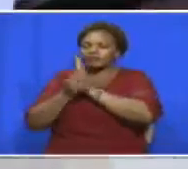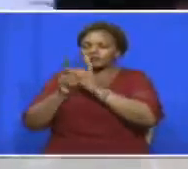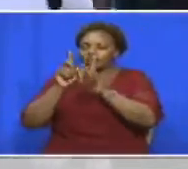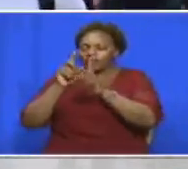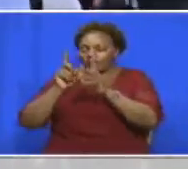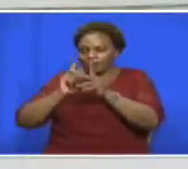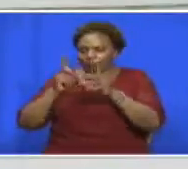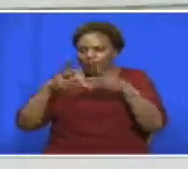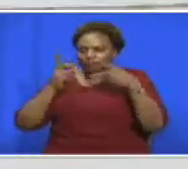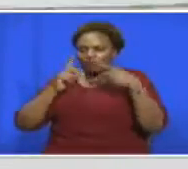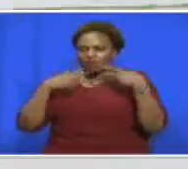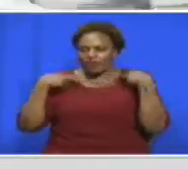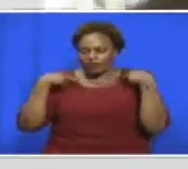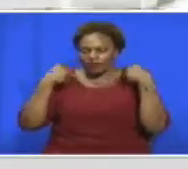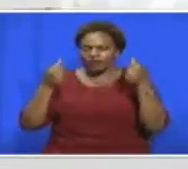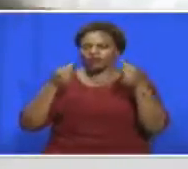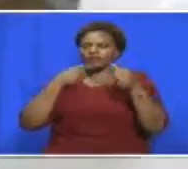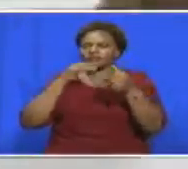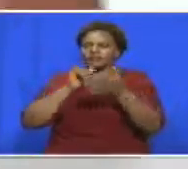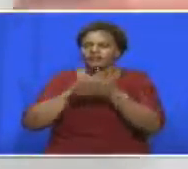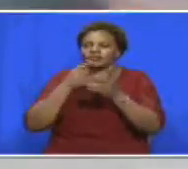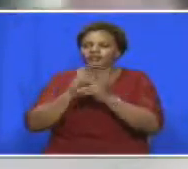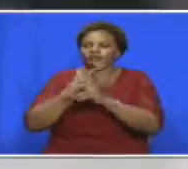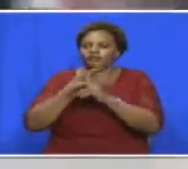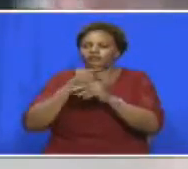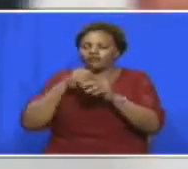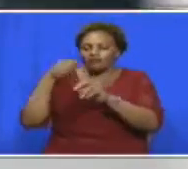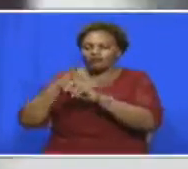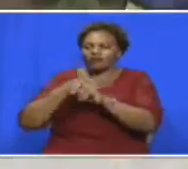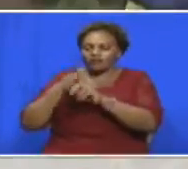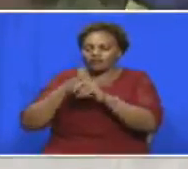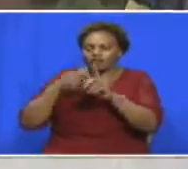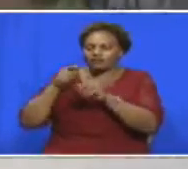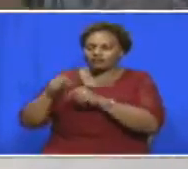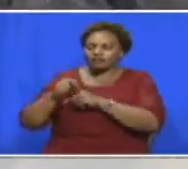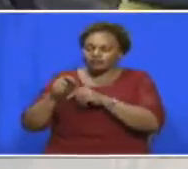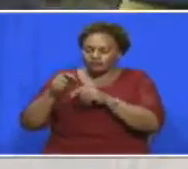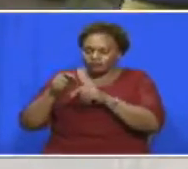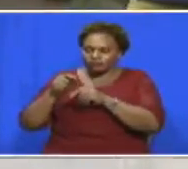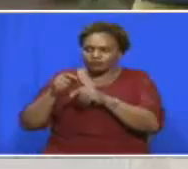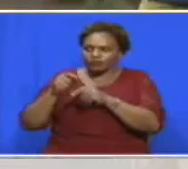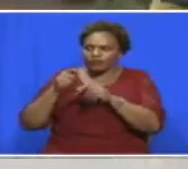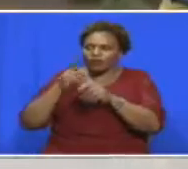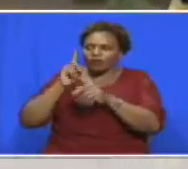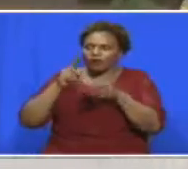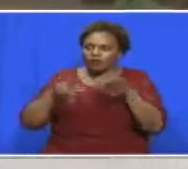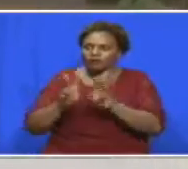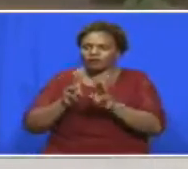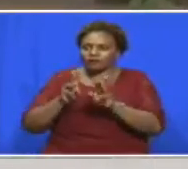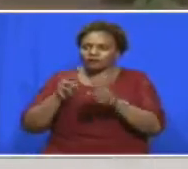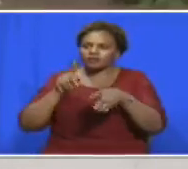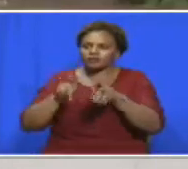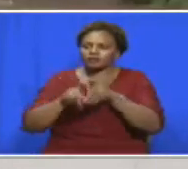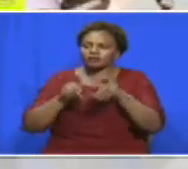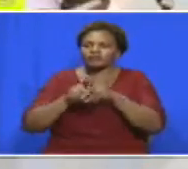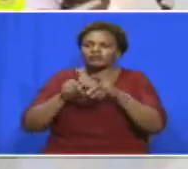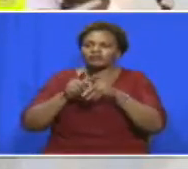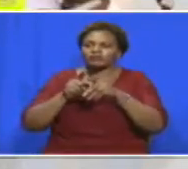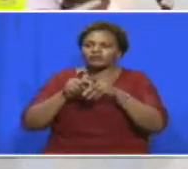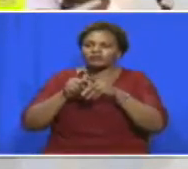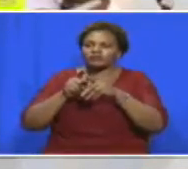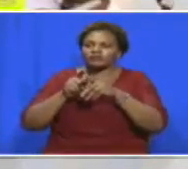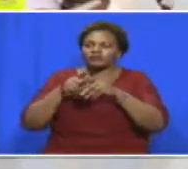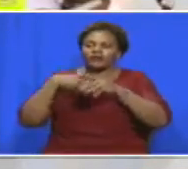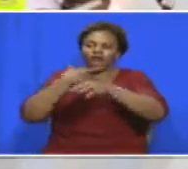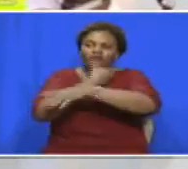afya wanapendekeza mbinu tofauti katika vita dhidi ya virusi hivyo. Mojawapo ya njia hizi ni pamoja na kuimarisha utoaji